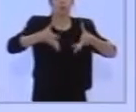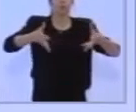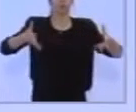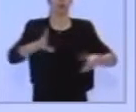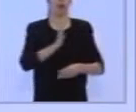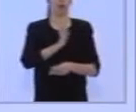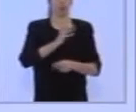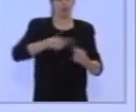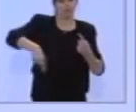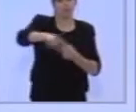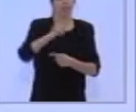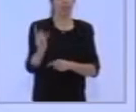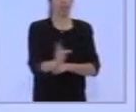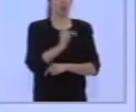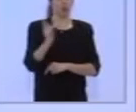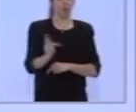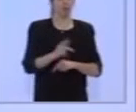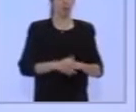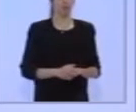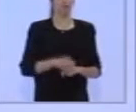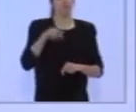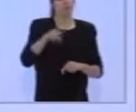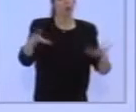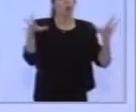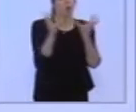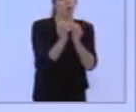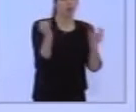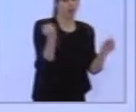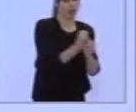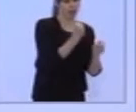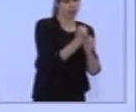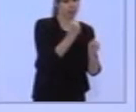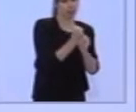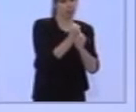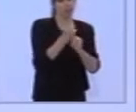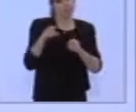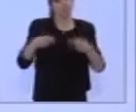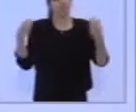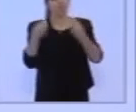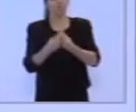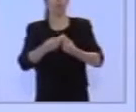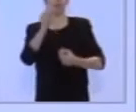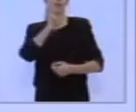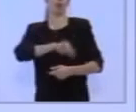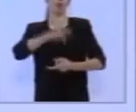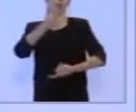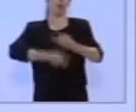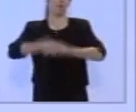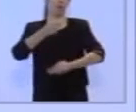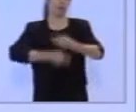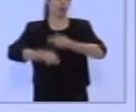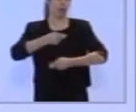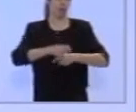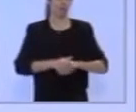κοινωνία όπου παντρεύει την ηθική της εργασίας με το κέρδος του επιχειρηματία. Αγαπητοί